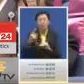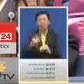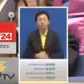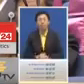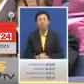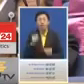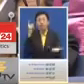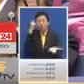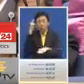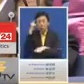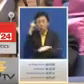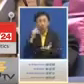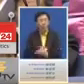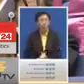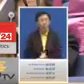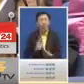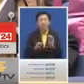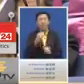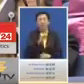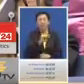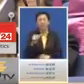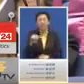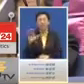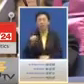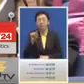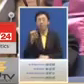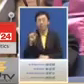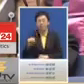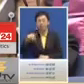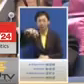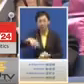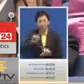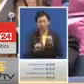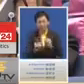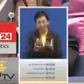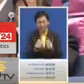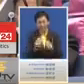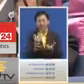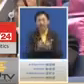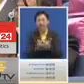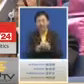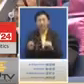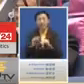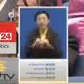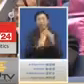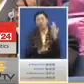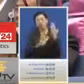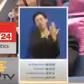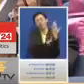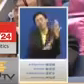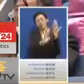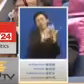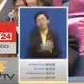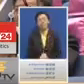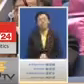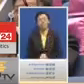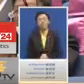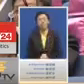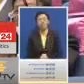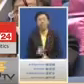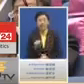านรู้นี่ 10-15% กรมธนารักษ์เตรียมยกราคาประเมินที่ดินขึ้นทั่วประเทศ